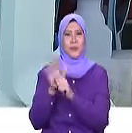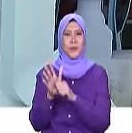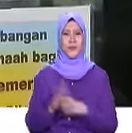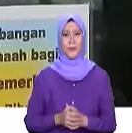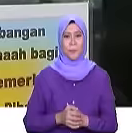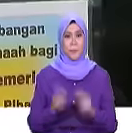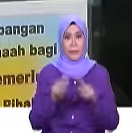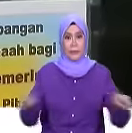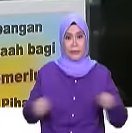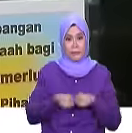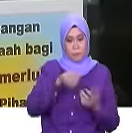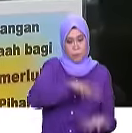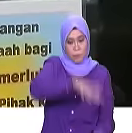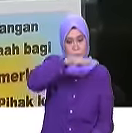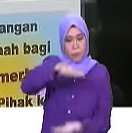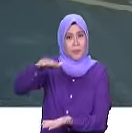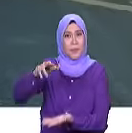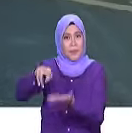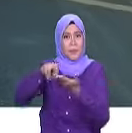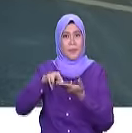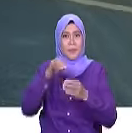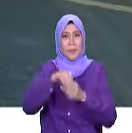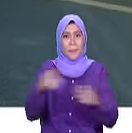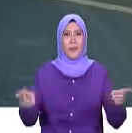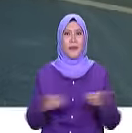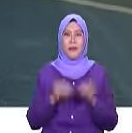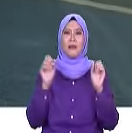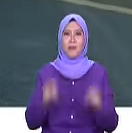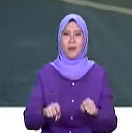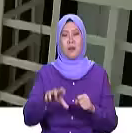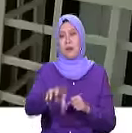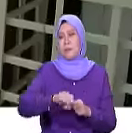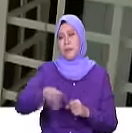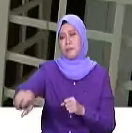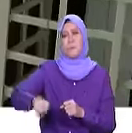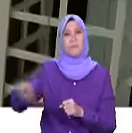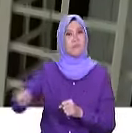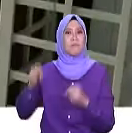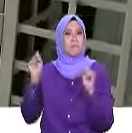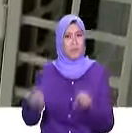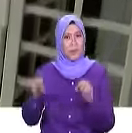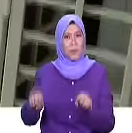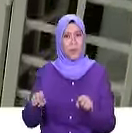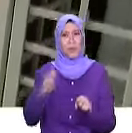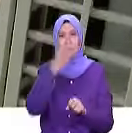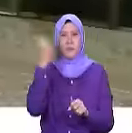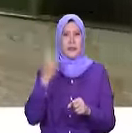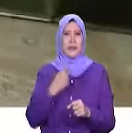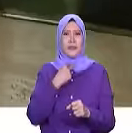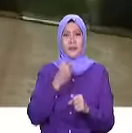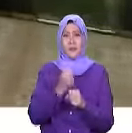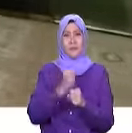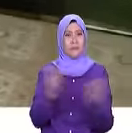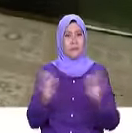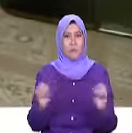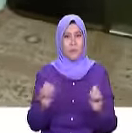Gerobok rezeki yang disediakan di setiap masjid dalam daerah tersebut boleh diambil sesiapa saja, terutama mereka yang hilang pendapatan dan